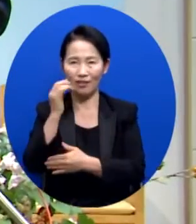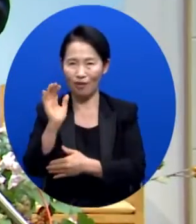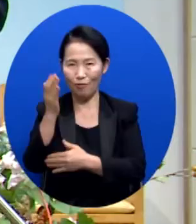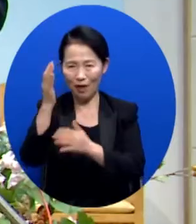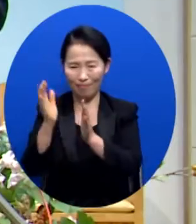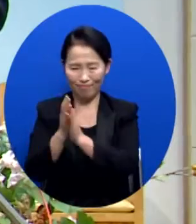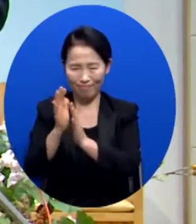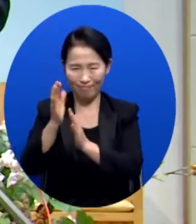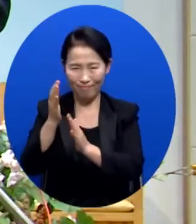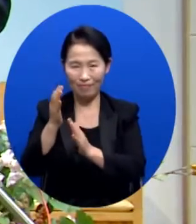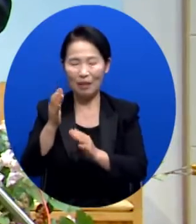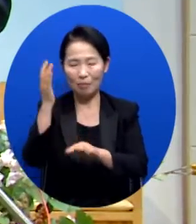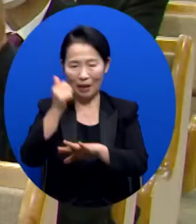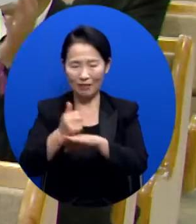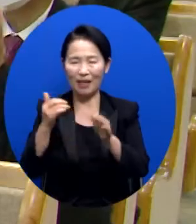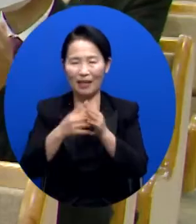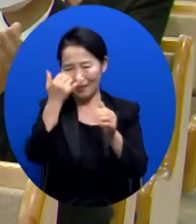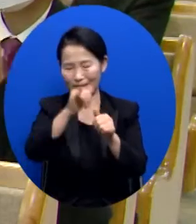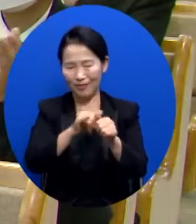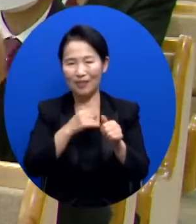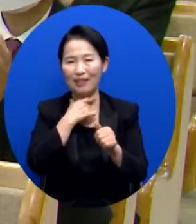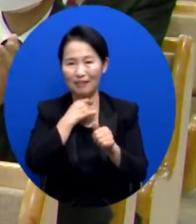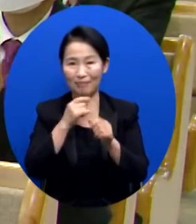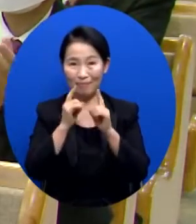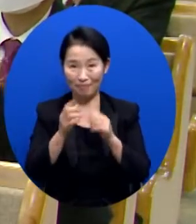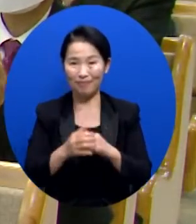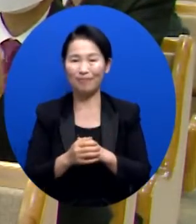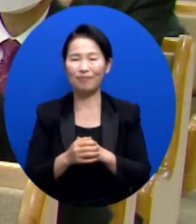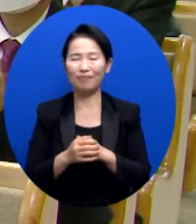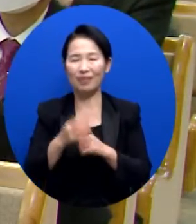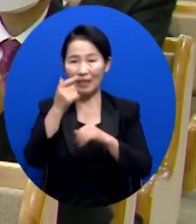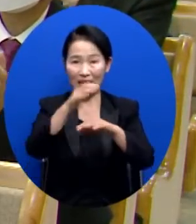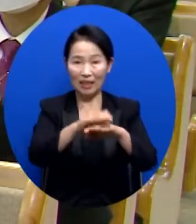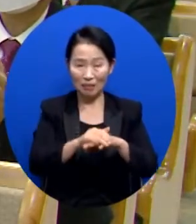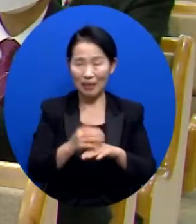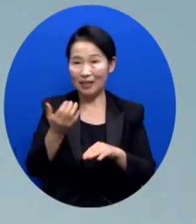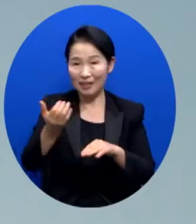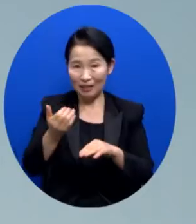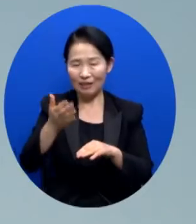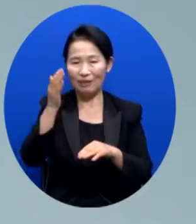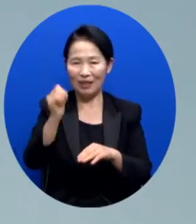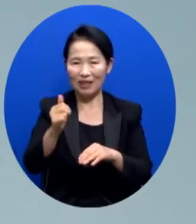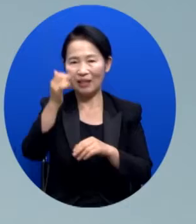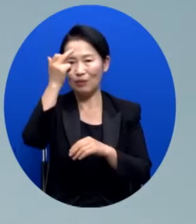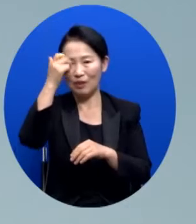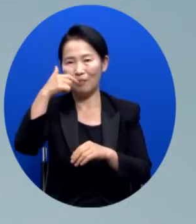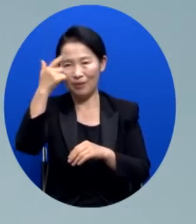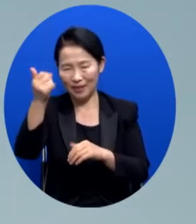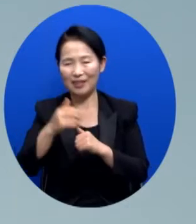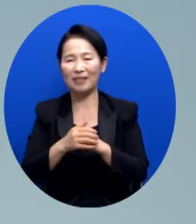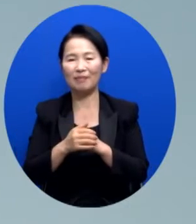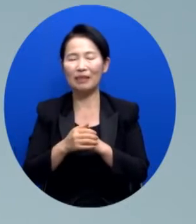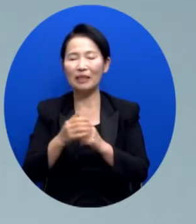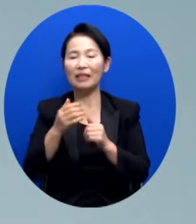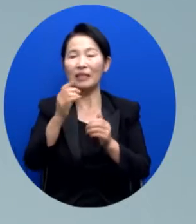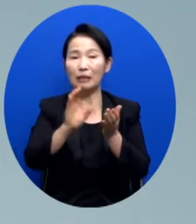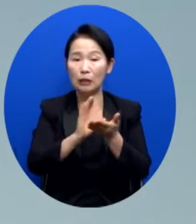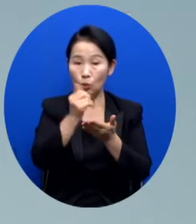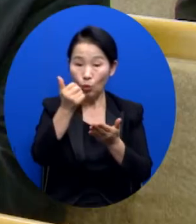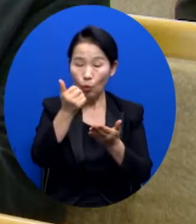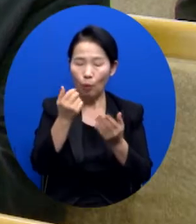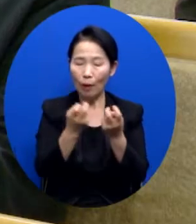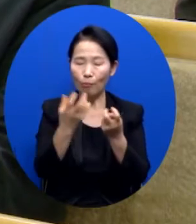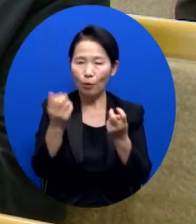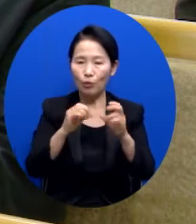충성하는 대표회장이 되겠다고 인수했습니다 예배는 직전회장 최원 주 목사가 그리스도의 방법으로 세상을